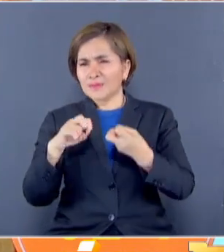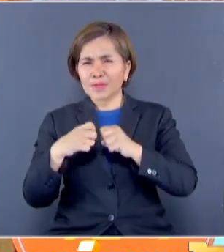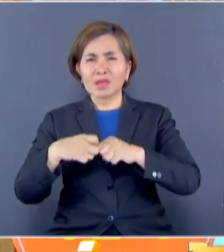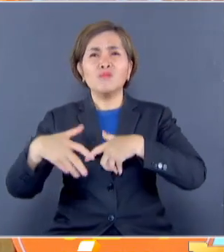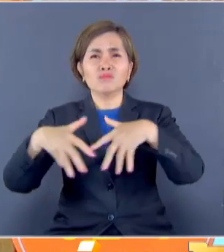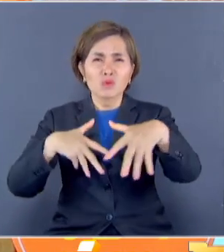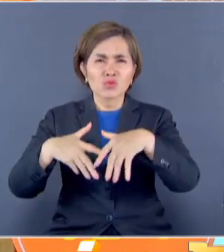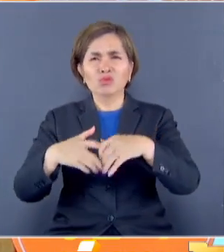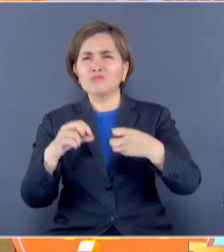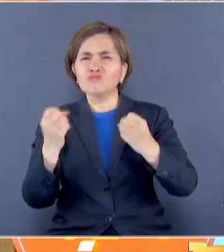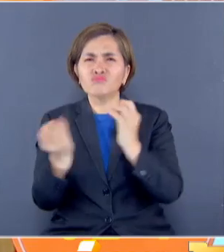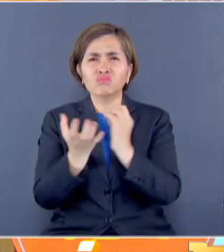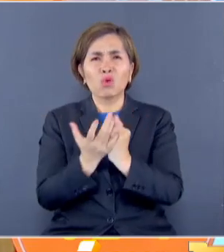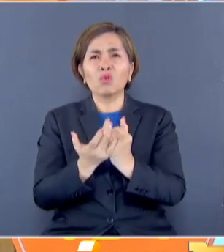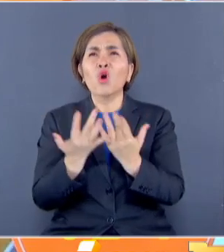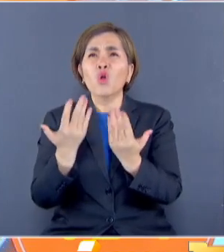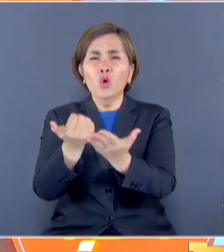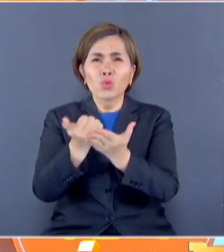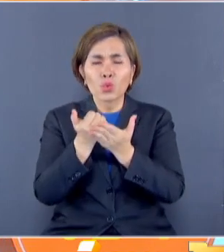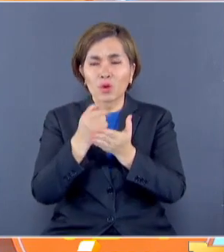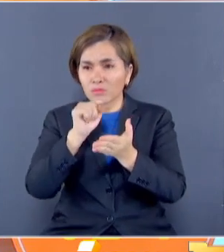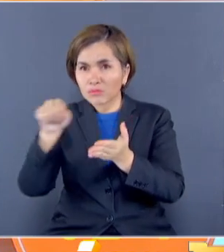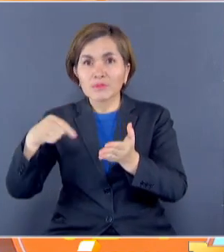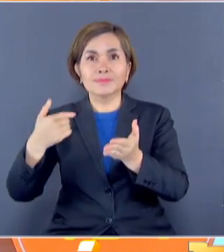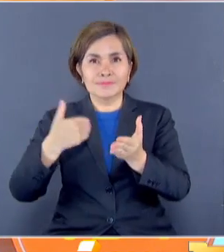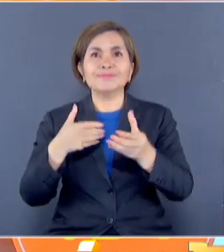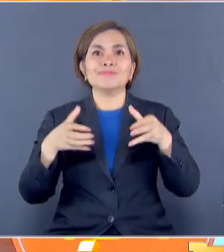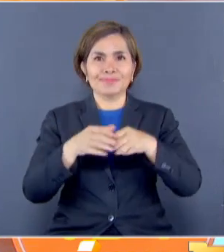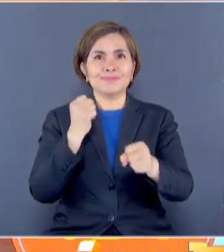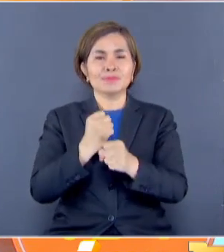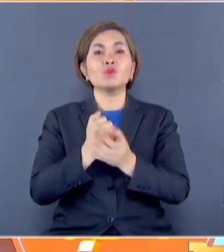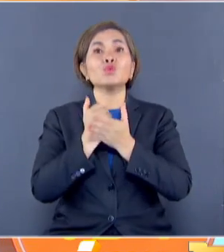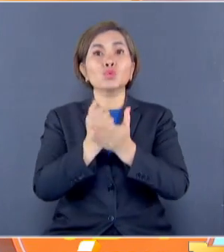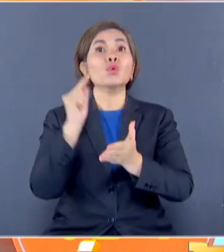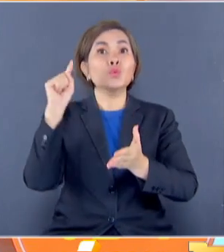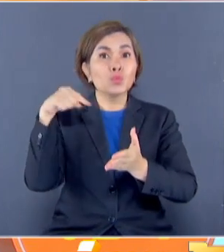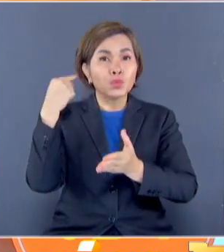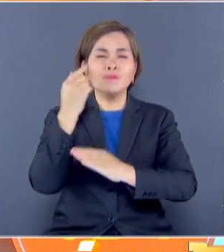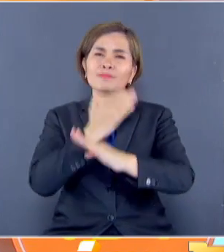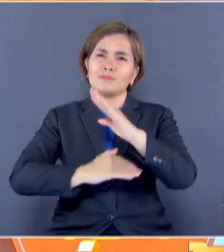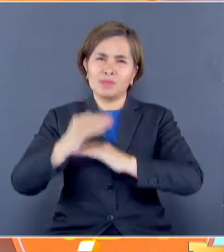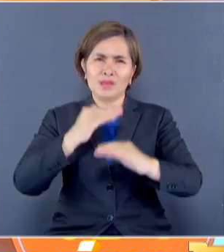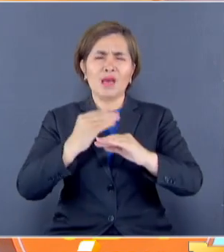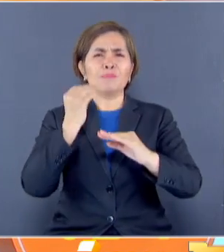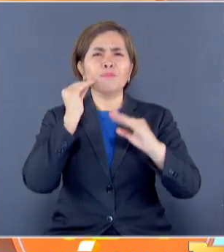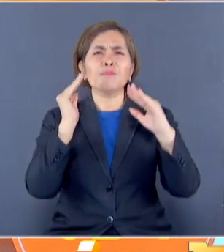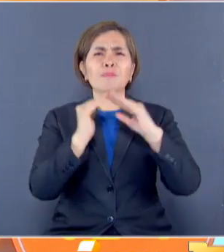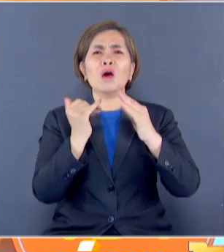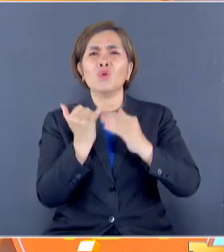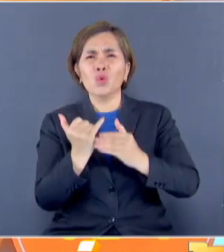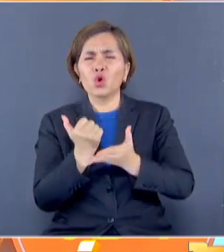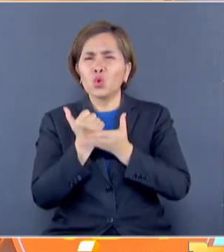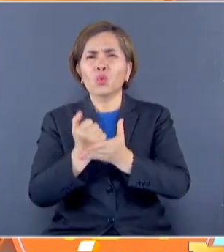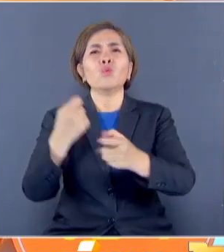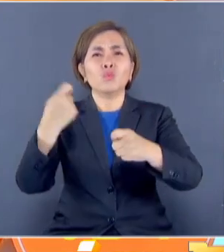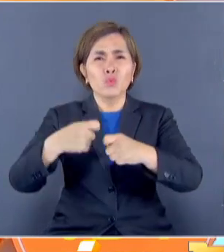อการช่วยเหลือเป็นอย่างมากดูคลิปนี้ฮะทีมงานของคุณกันจอมพลังฮะไปช่วยคุณยายพิการที่ติดอยู่ในบ้านและสภาพต้องพูดตรงๆฮะทุลักทุเ